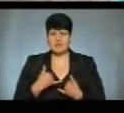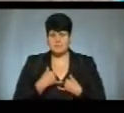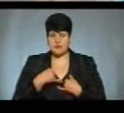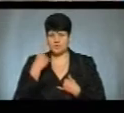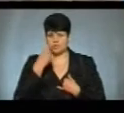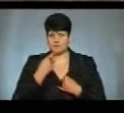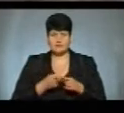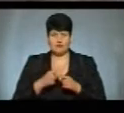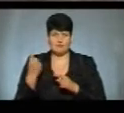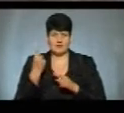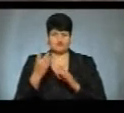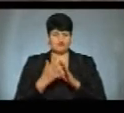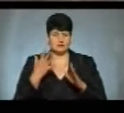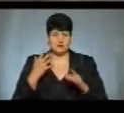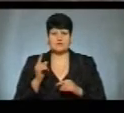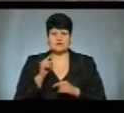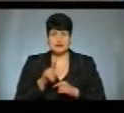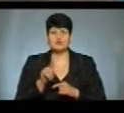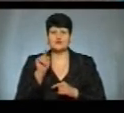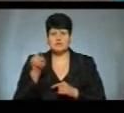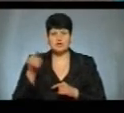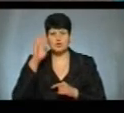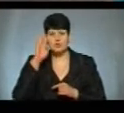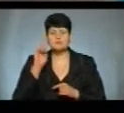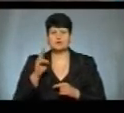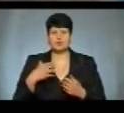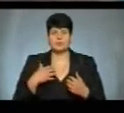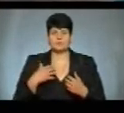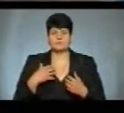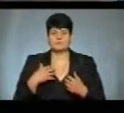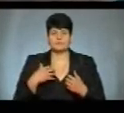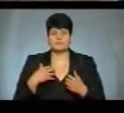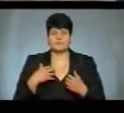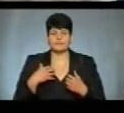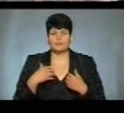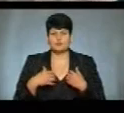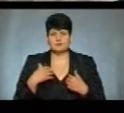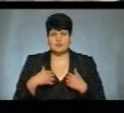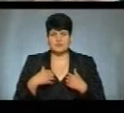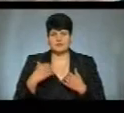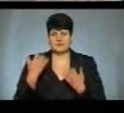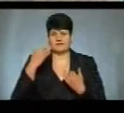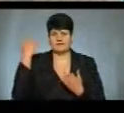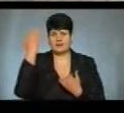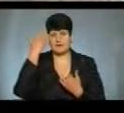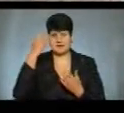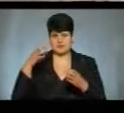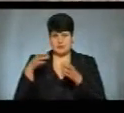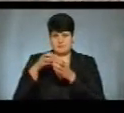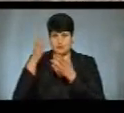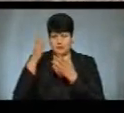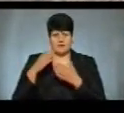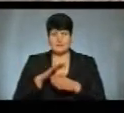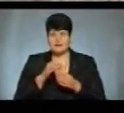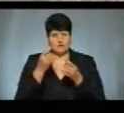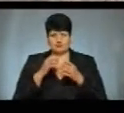це в першу чергу то, що ті хлопці, які поспішили від нас, які зараз є в Небесному легіоні, не намарно віддали